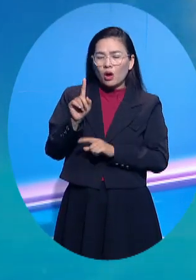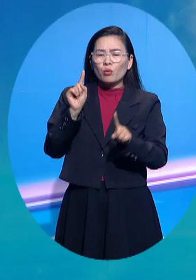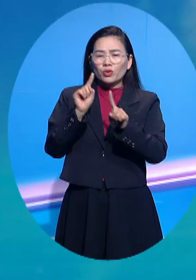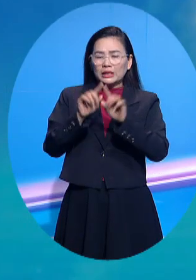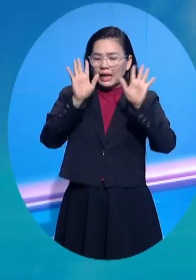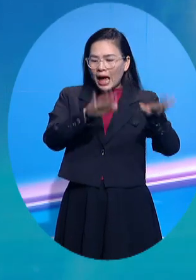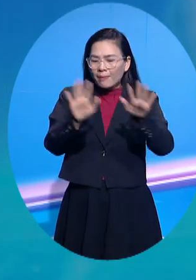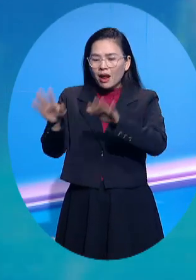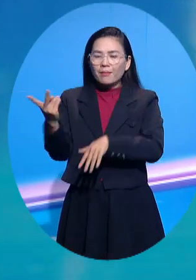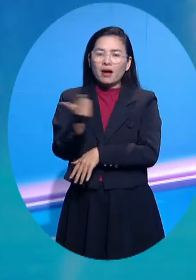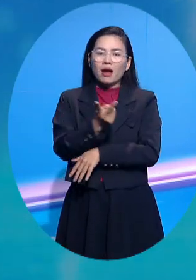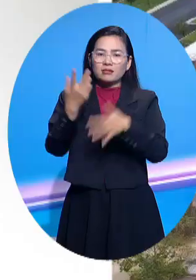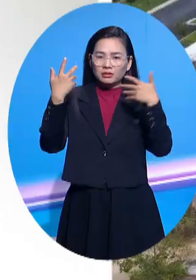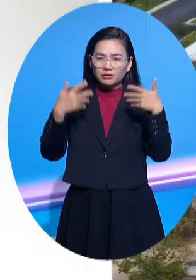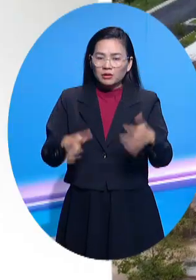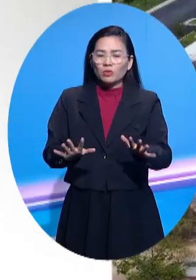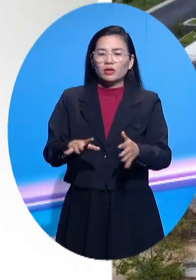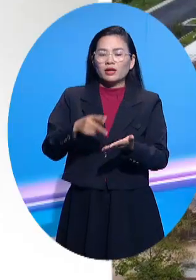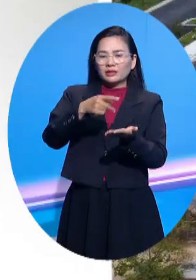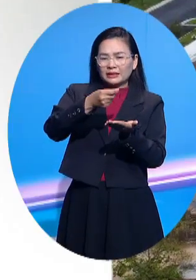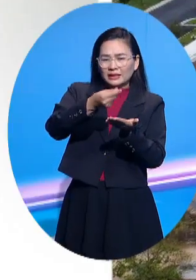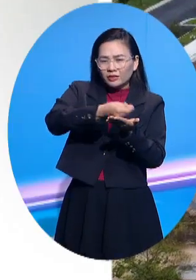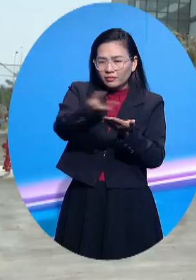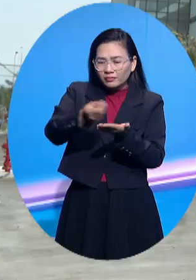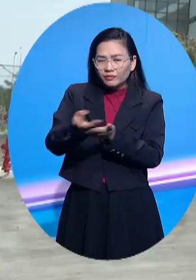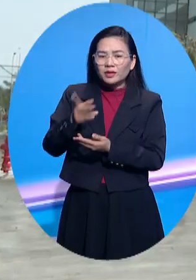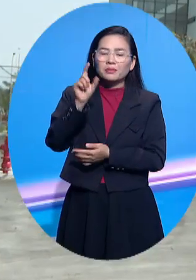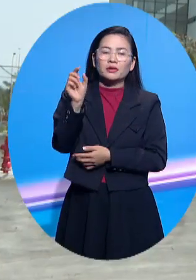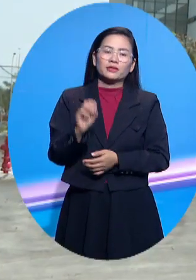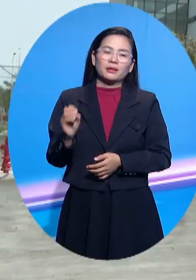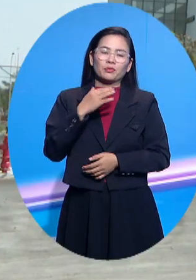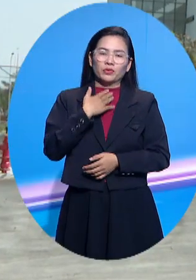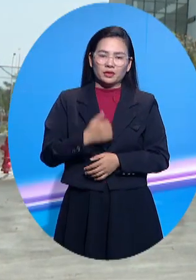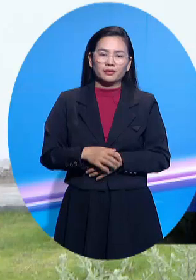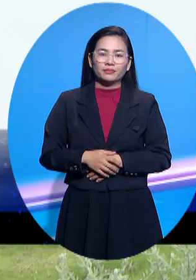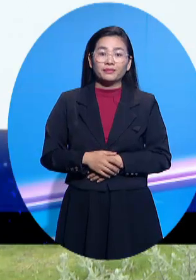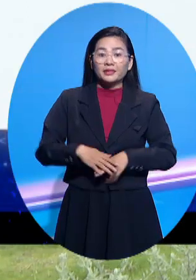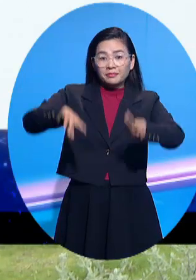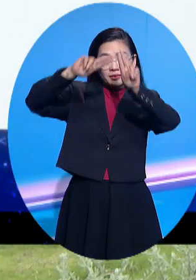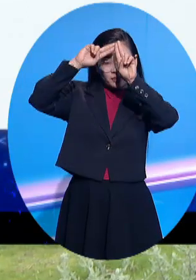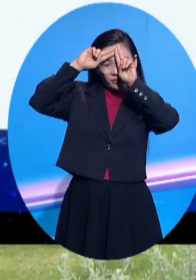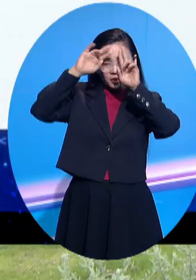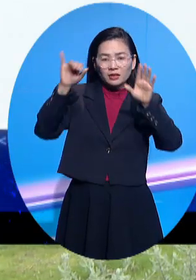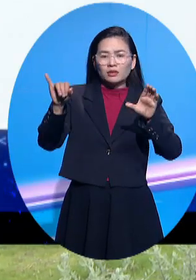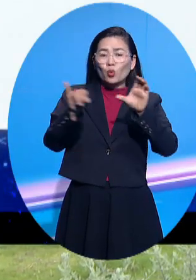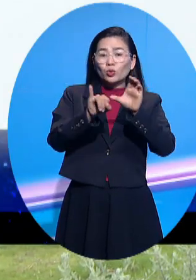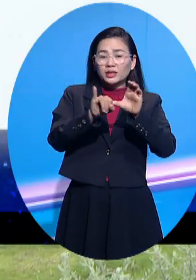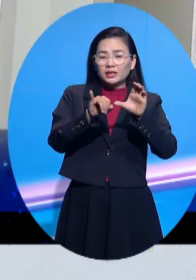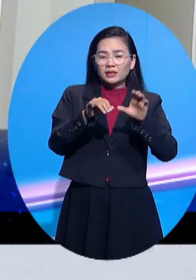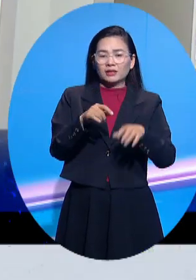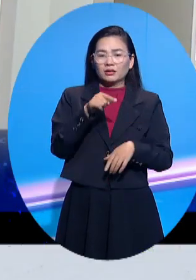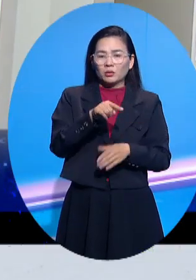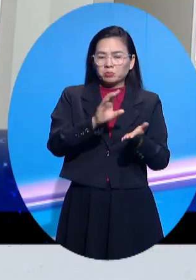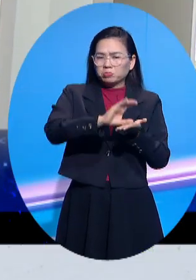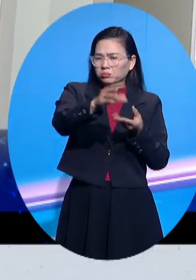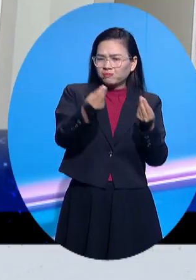nhất đạt 10 ph bệnh viện đa khoa khu vực chi quy mô hơn 1000 dường bệnh tổng vốn